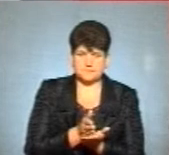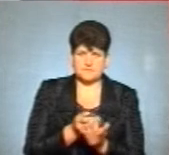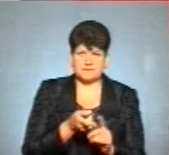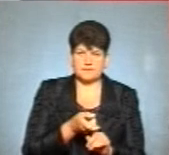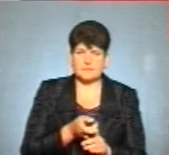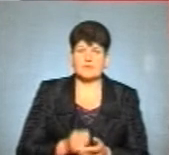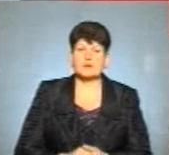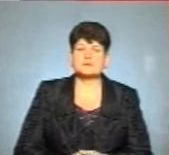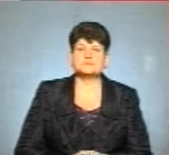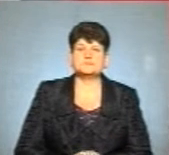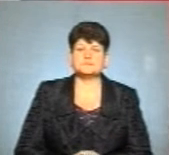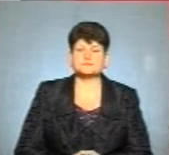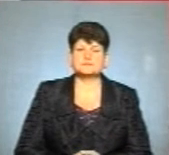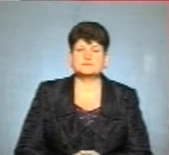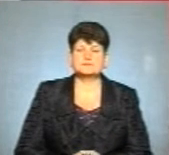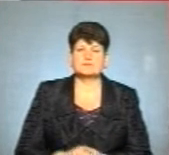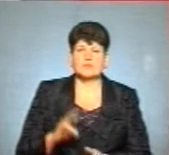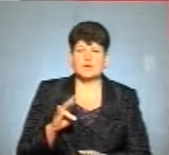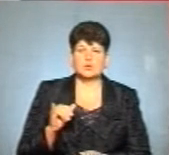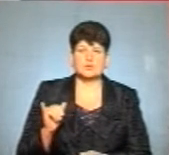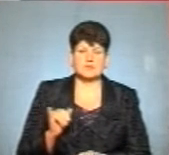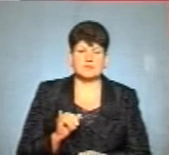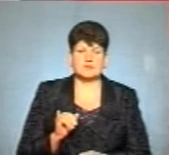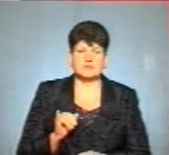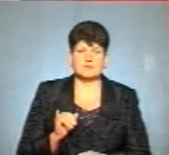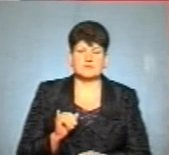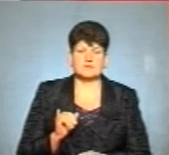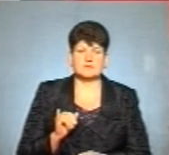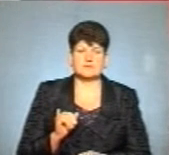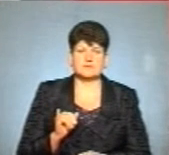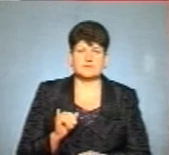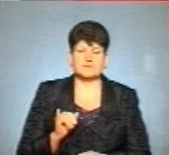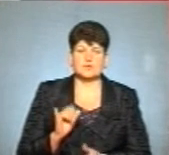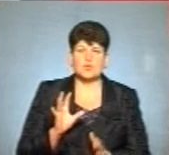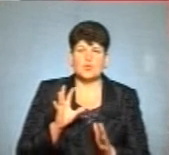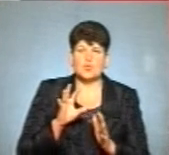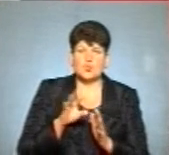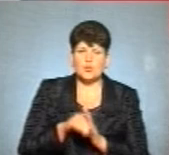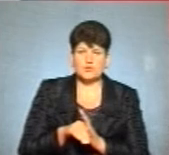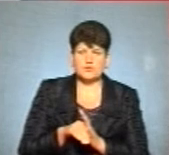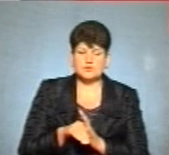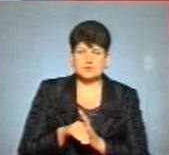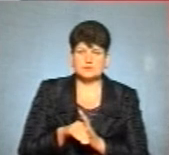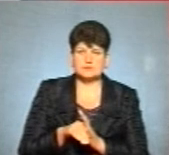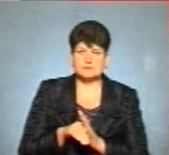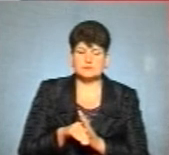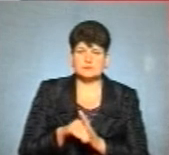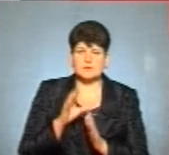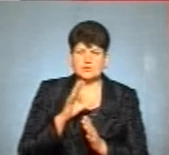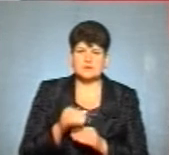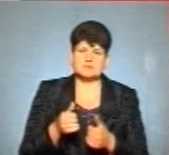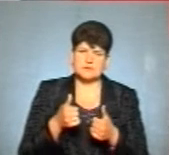сполученням. Ну і нарешті увійшов в маршрутну мережу маршрут, який вже себе